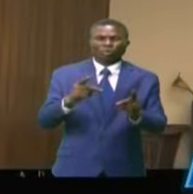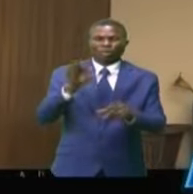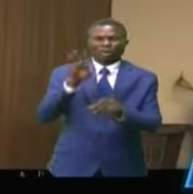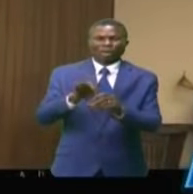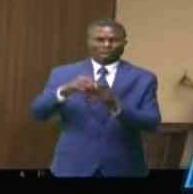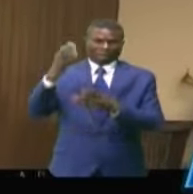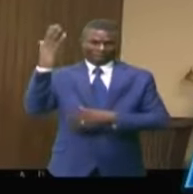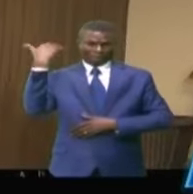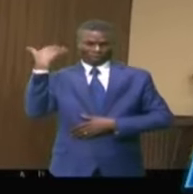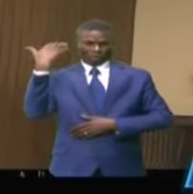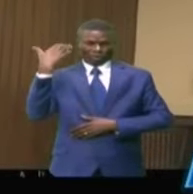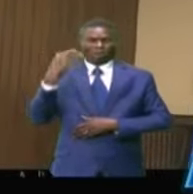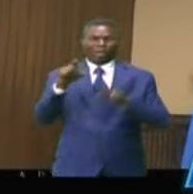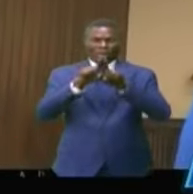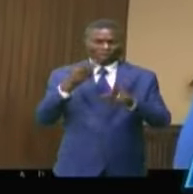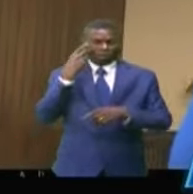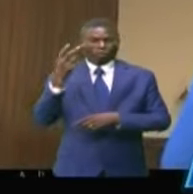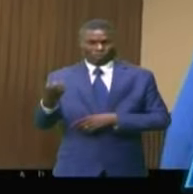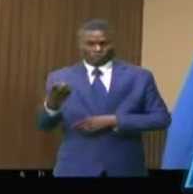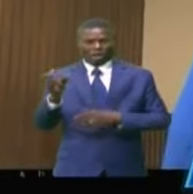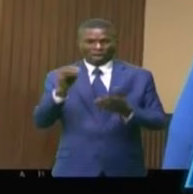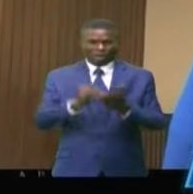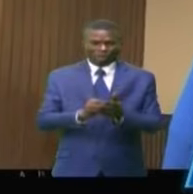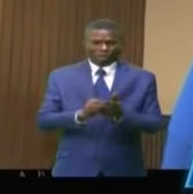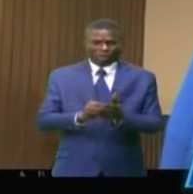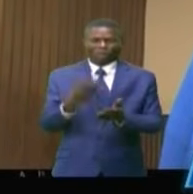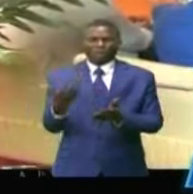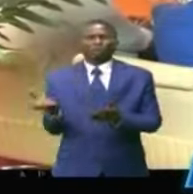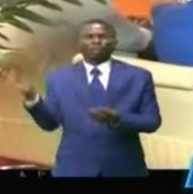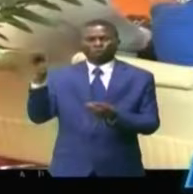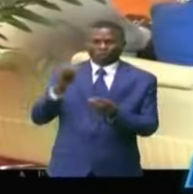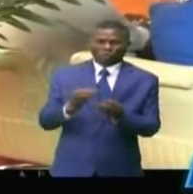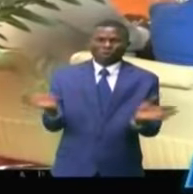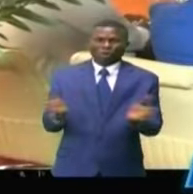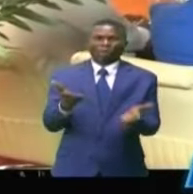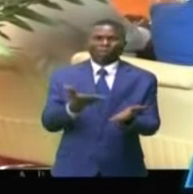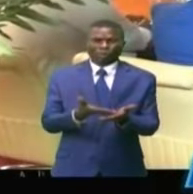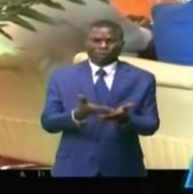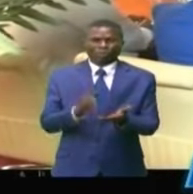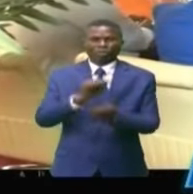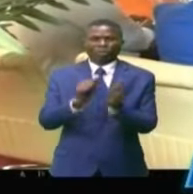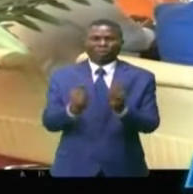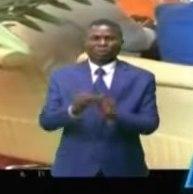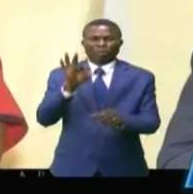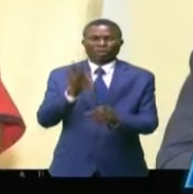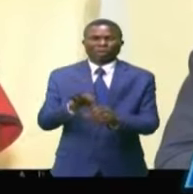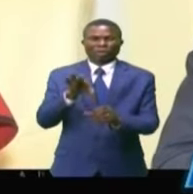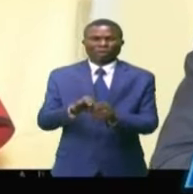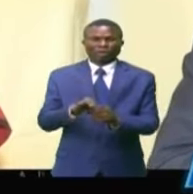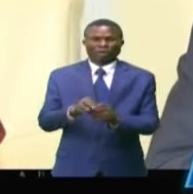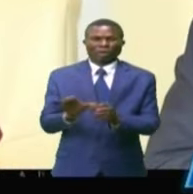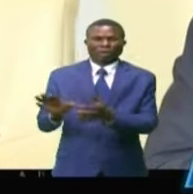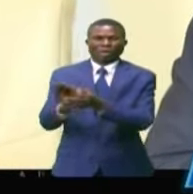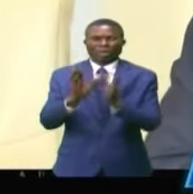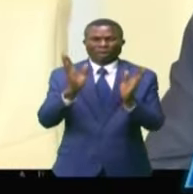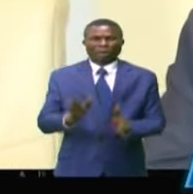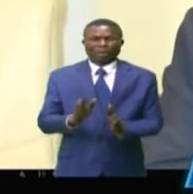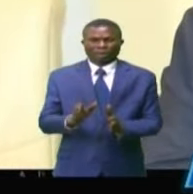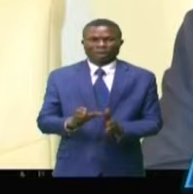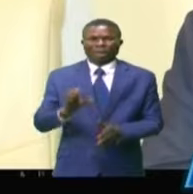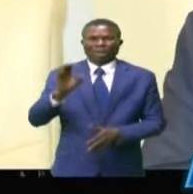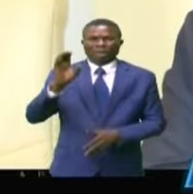élections précédentes et voir s'il y a en fait des refontes en cours. Concernant la tenue des scrutins, le coordonnateur du